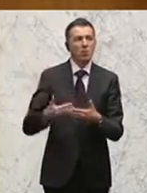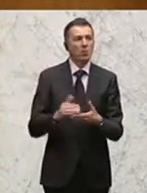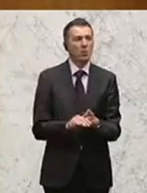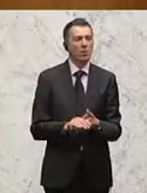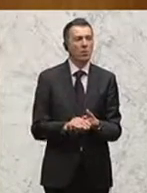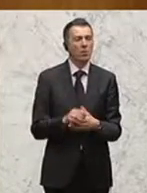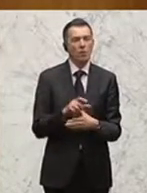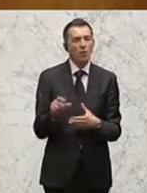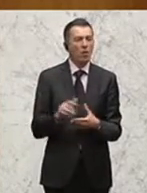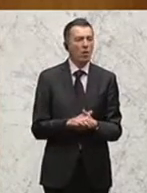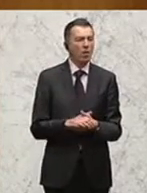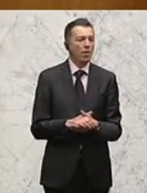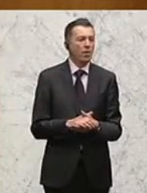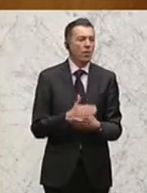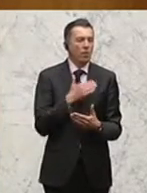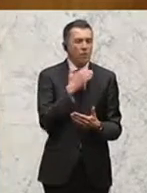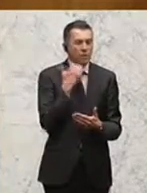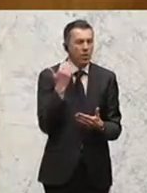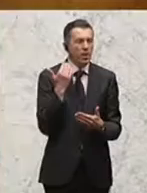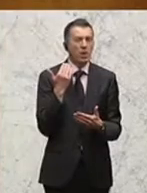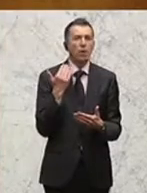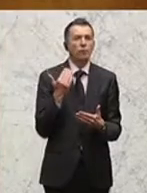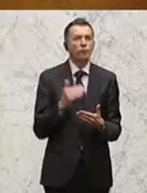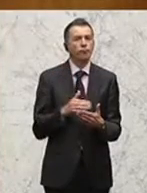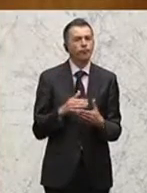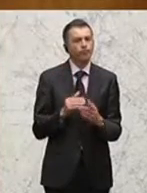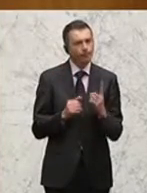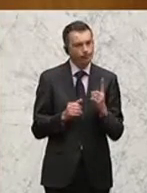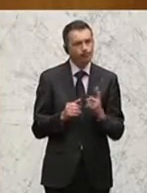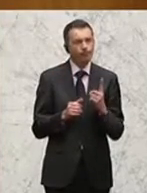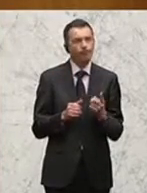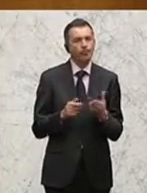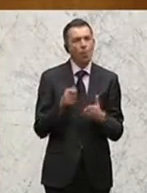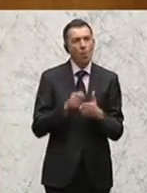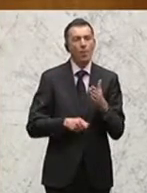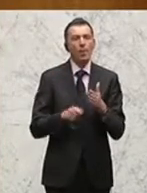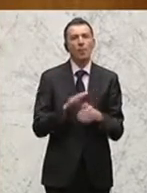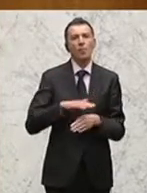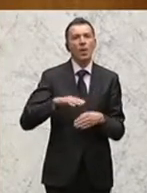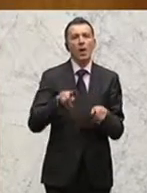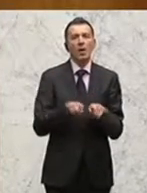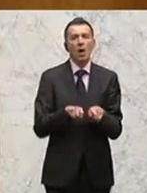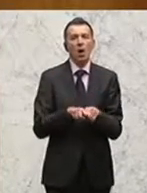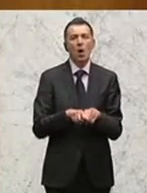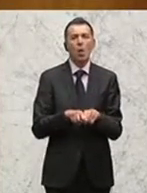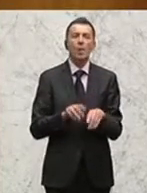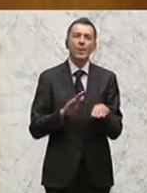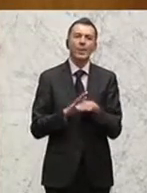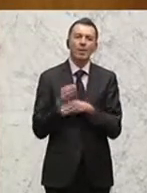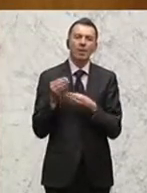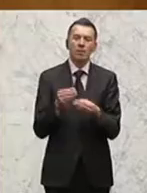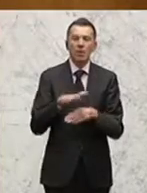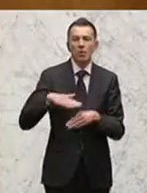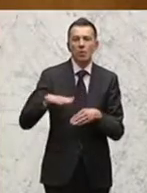in den letzten Wochen haben wir sehr viel auf den Weg gebracht. Nicht nur im operativen Bereich, sondern auch im logistischen